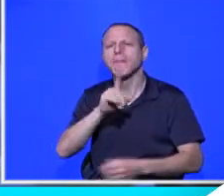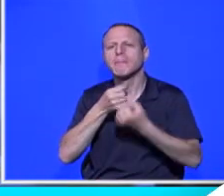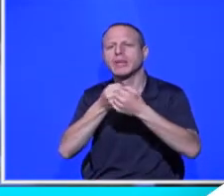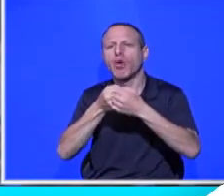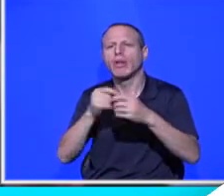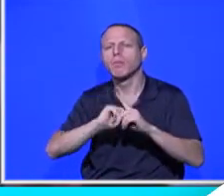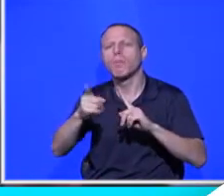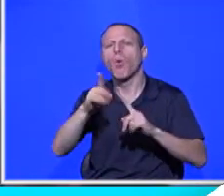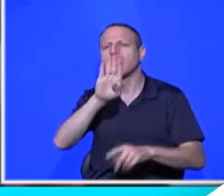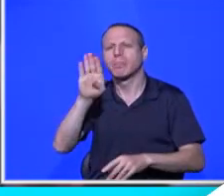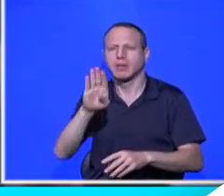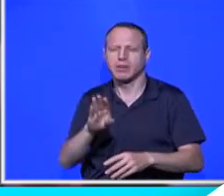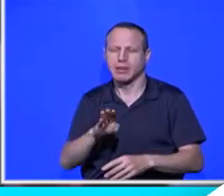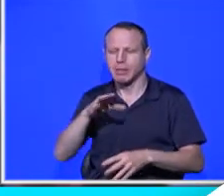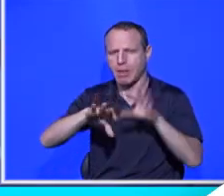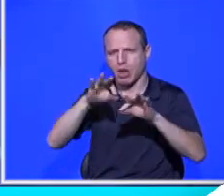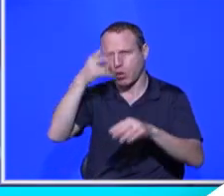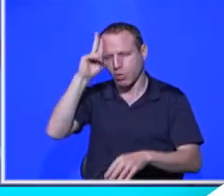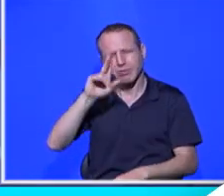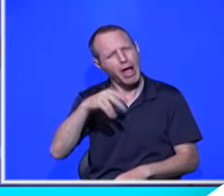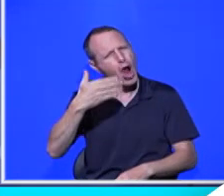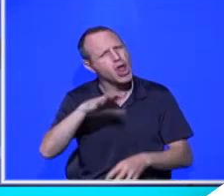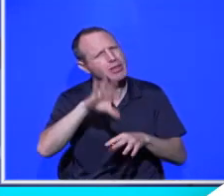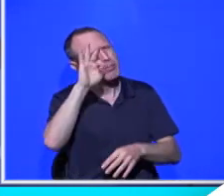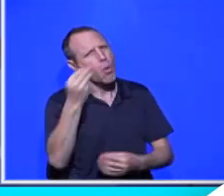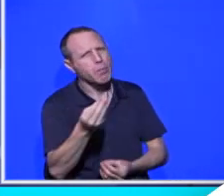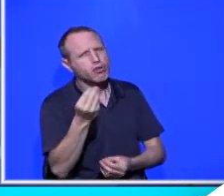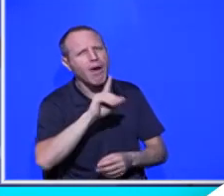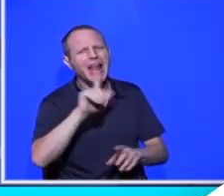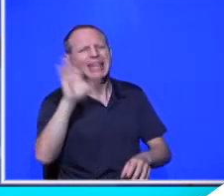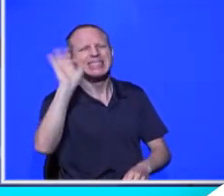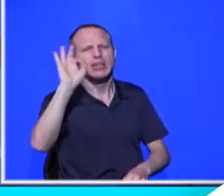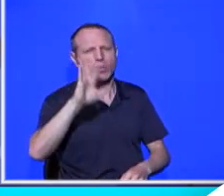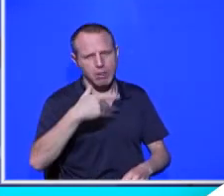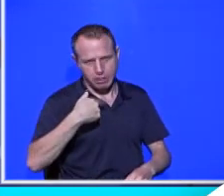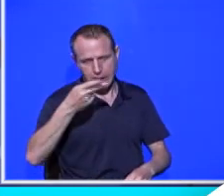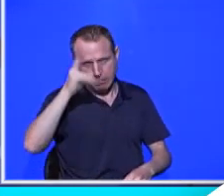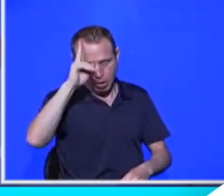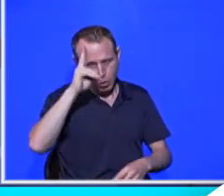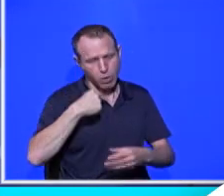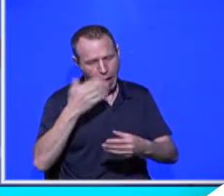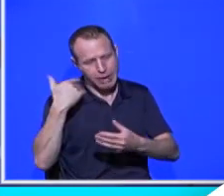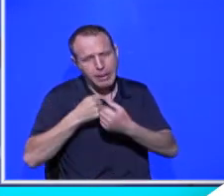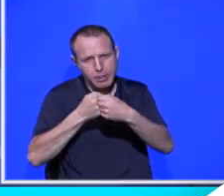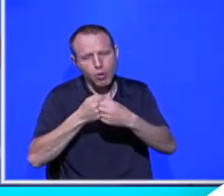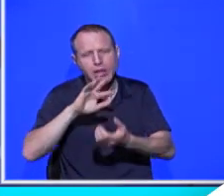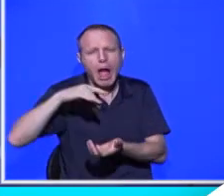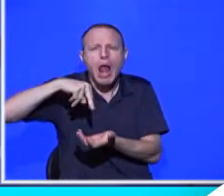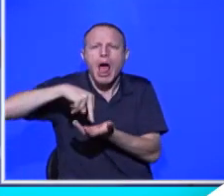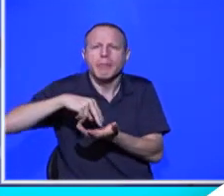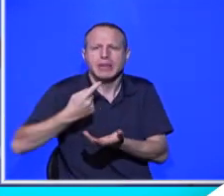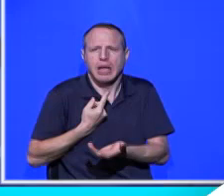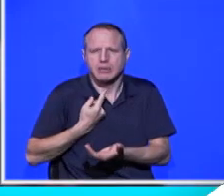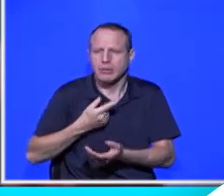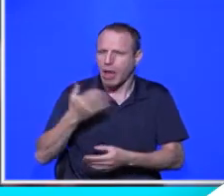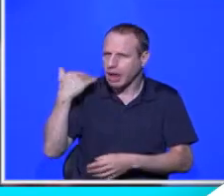מול נתניהו בפריימריז לא, בליכוד? לא, יכול להיות שימצא איזה מישהו, אבל זה חסר סיכוי לגמרי. אם אני הייתי בליכוד, הייתי מתמודד רק כדי למצב את עצמי. אני הייתי שלחת אותם לבדוק